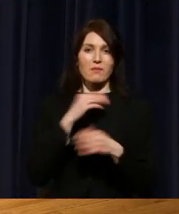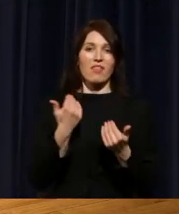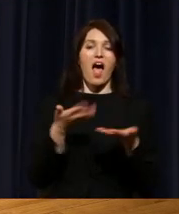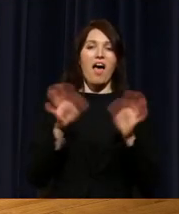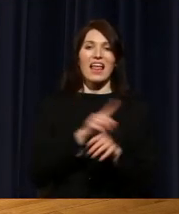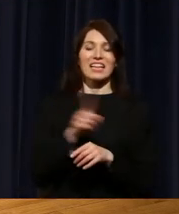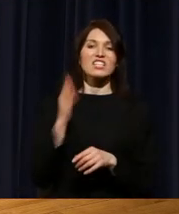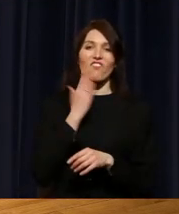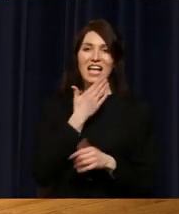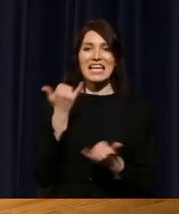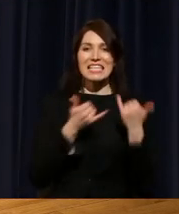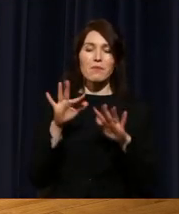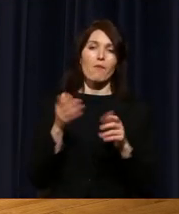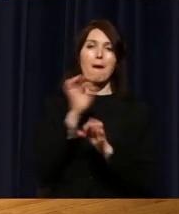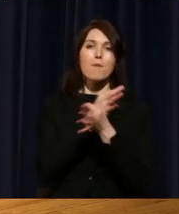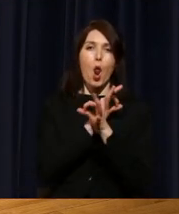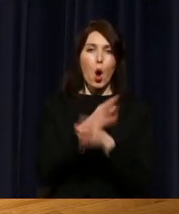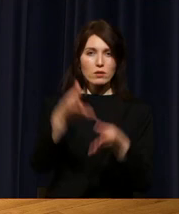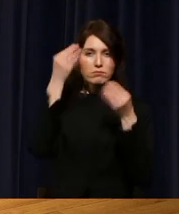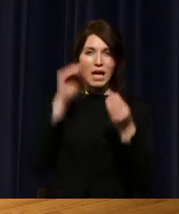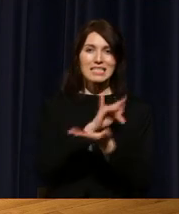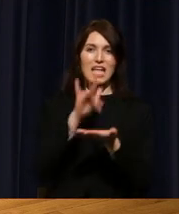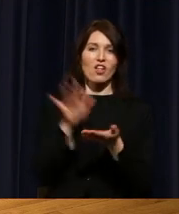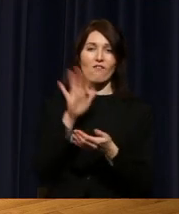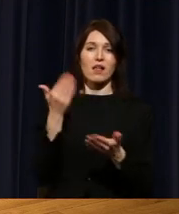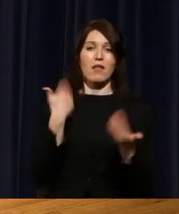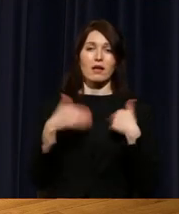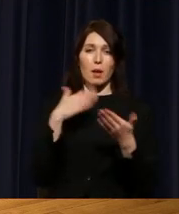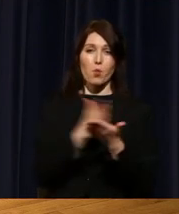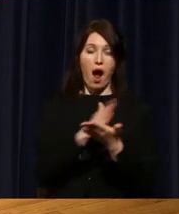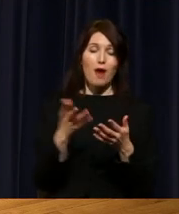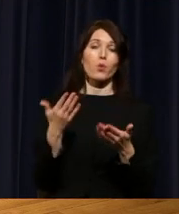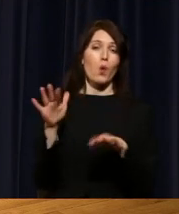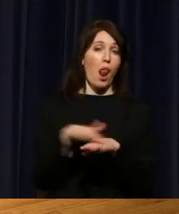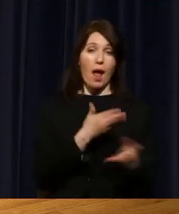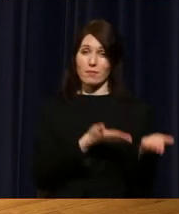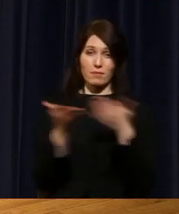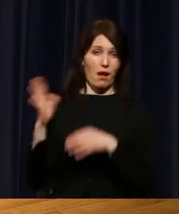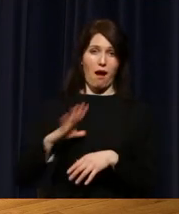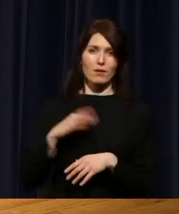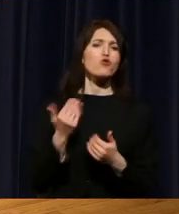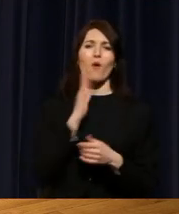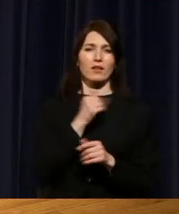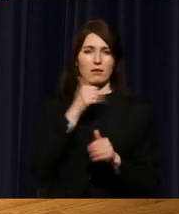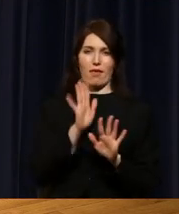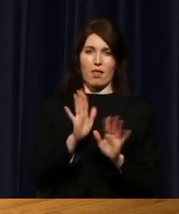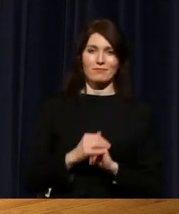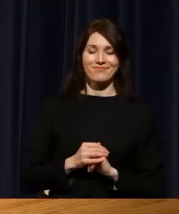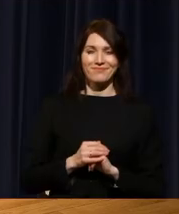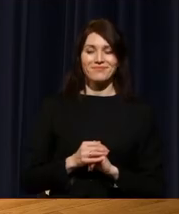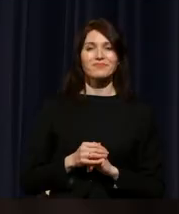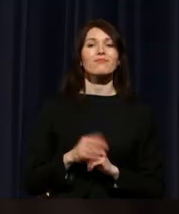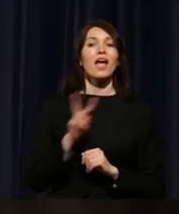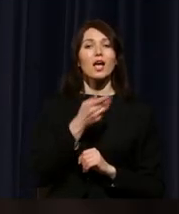vasarai ķīmiju vai bioloģiju apgūt centralizētu eksāmenu un laipni gaidīti. Ne, uz šo vasaru vēl ne.